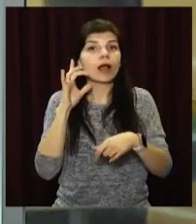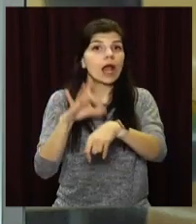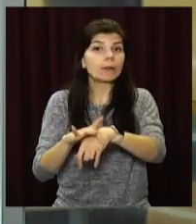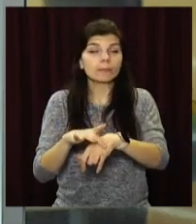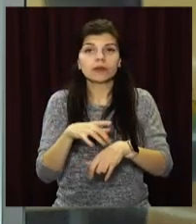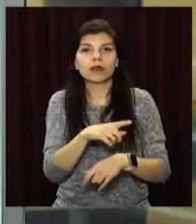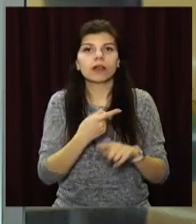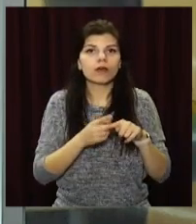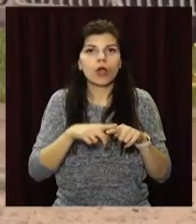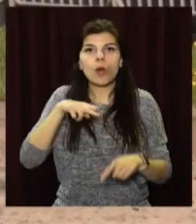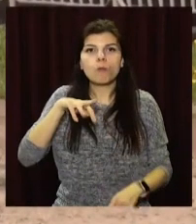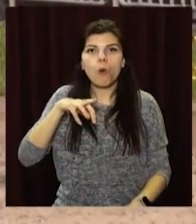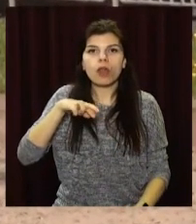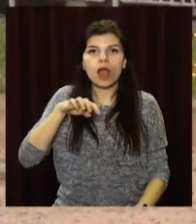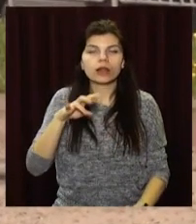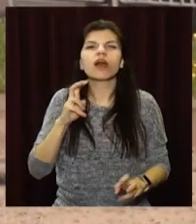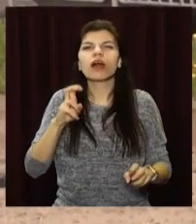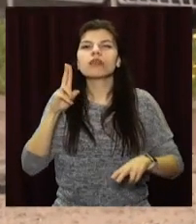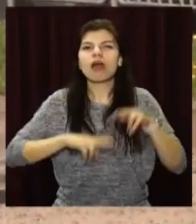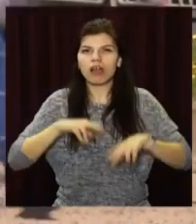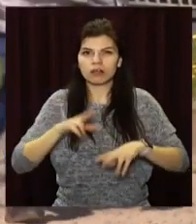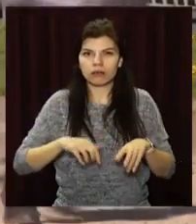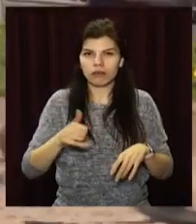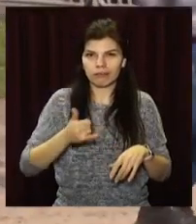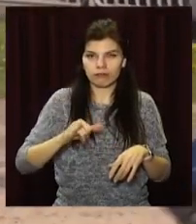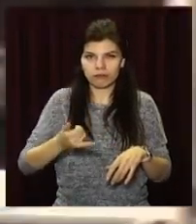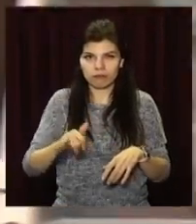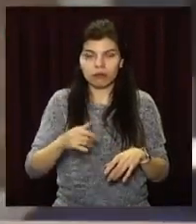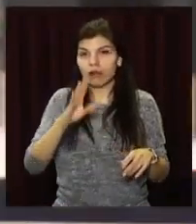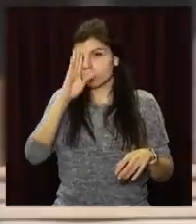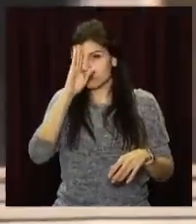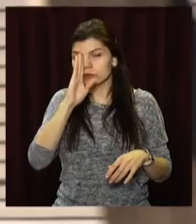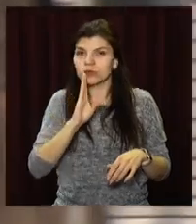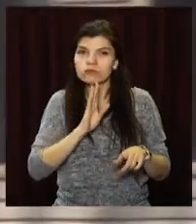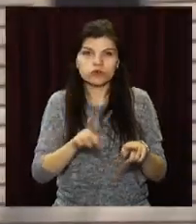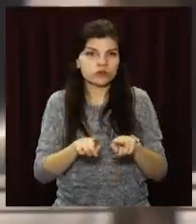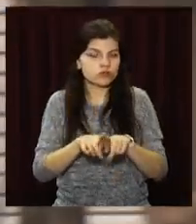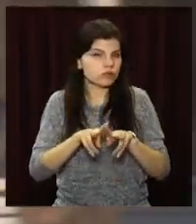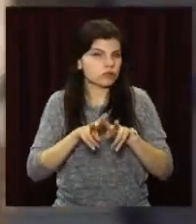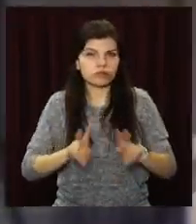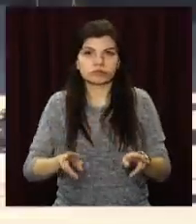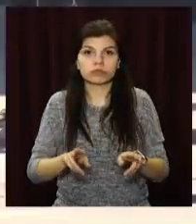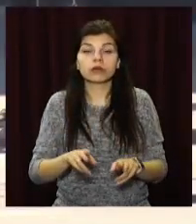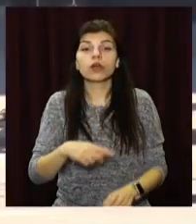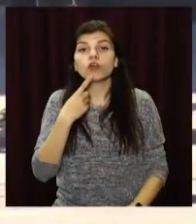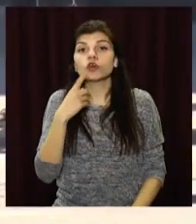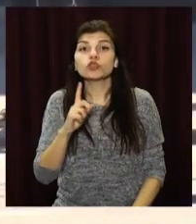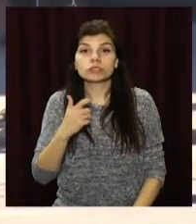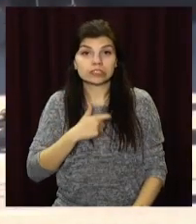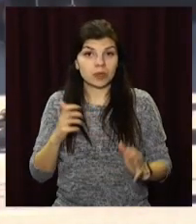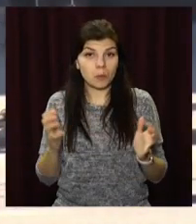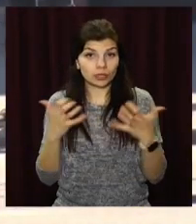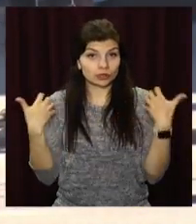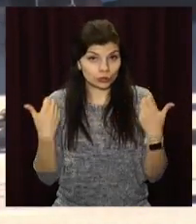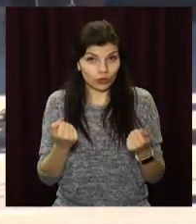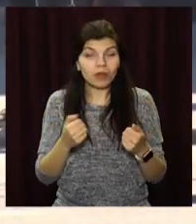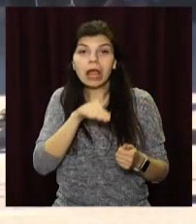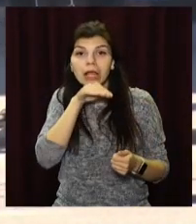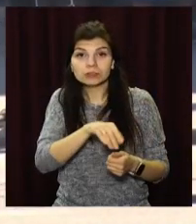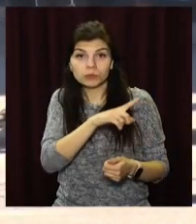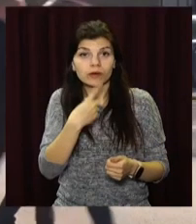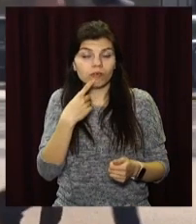загострення – полярні зміни настрою. Це в однаковій мірі стосується як чоловіків, так і жінок. І щоб берегти своє здоров'я, експерти